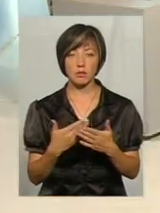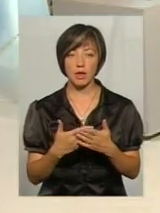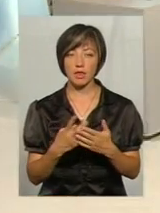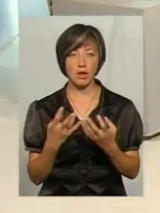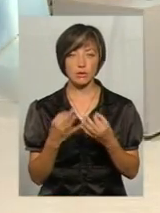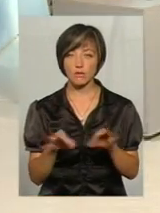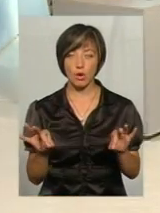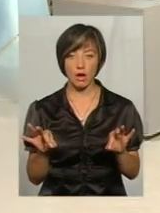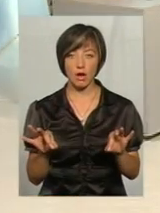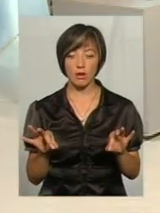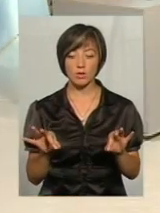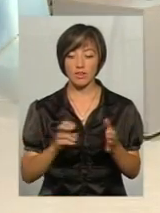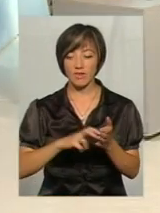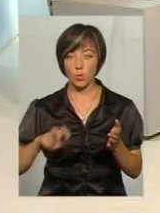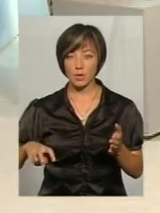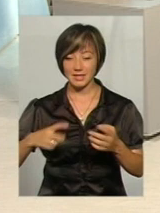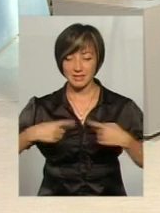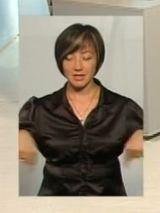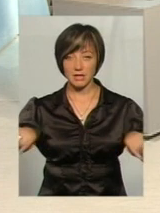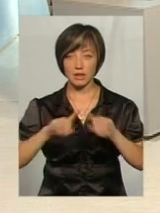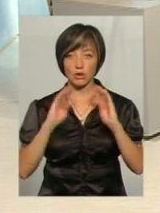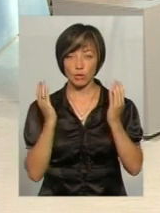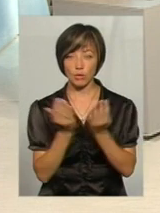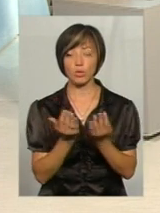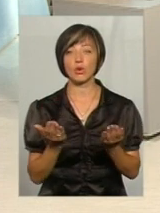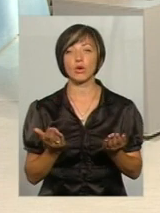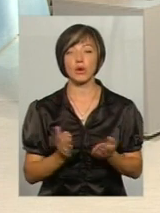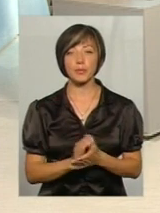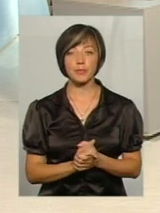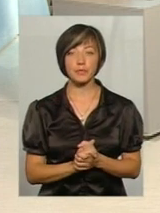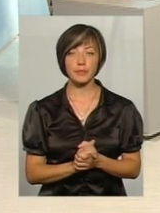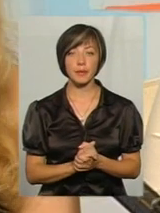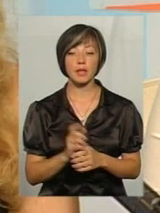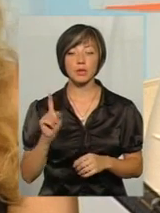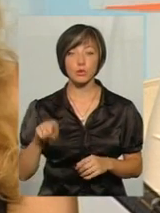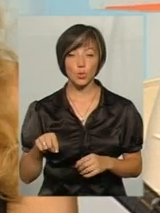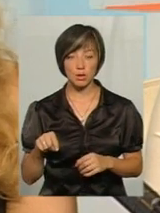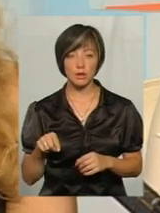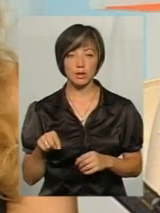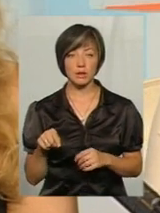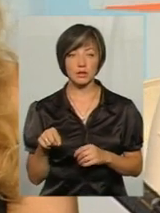не дозволяють виходити за територію, обмежену цим парканом. Тоді